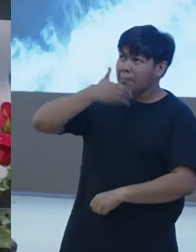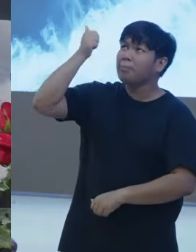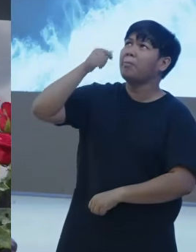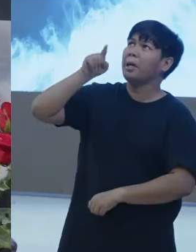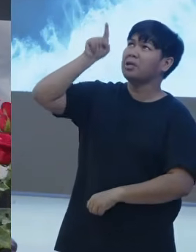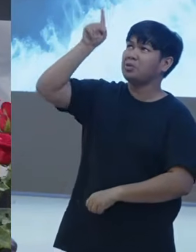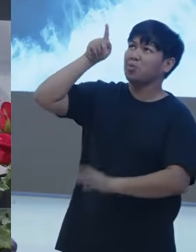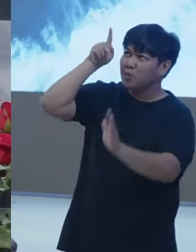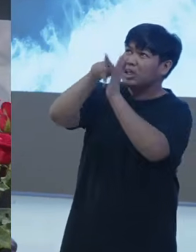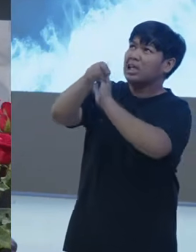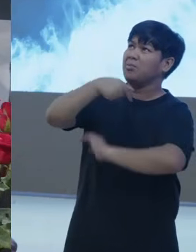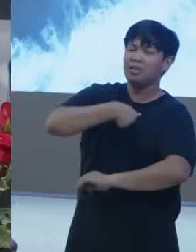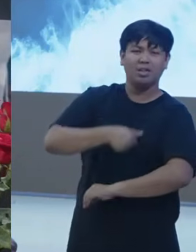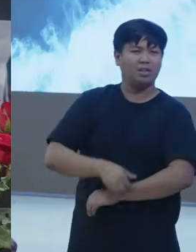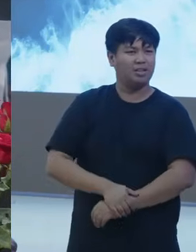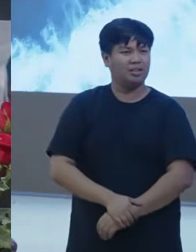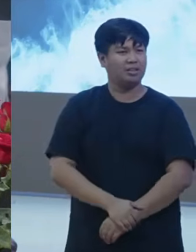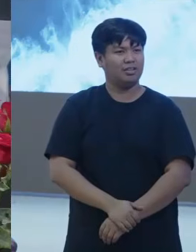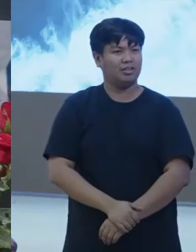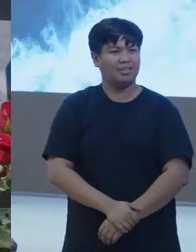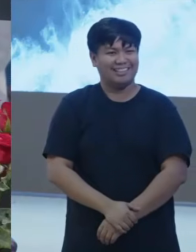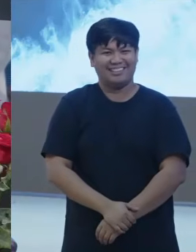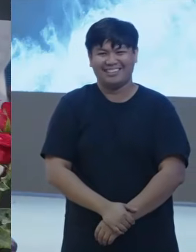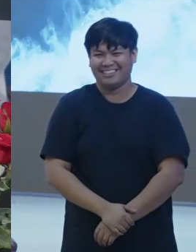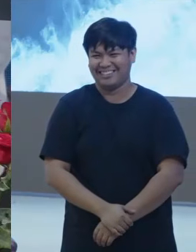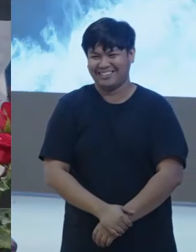Therefore now, O Lord, please take my life from me.